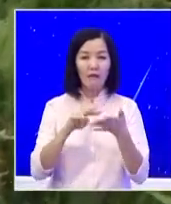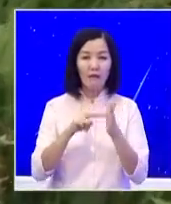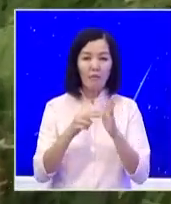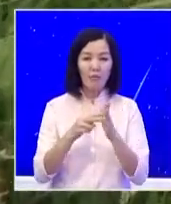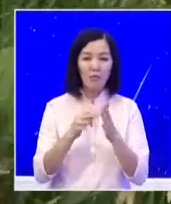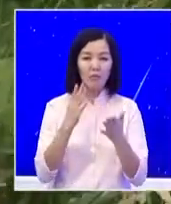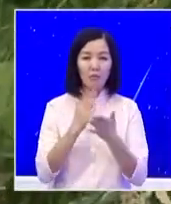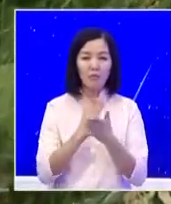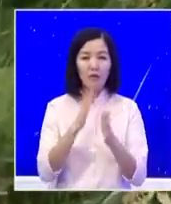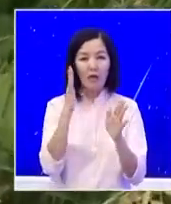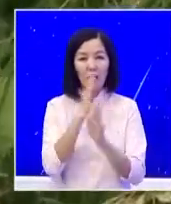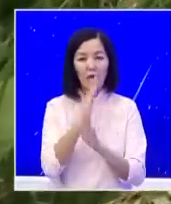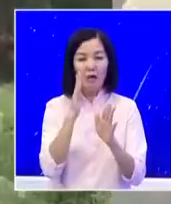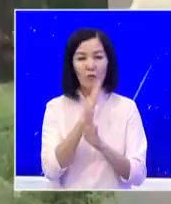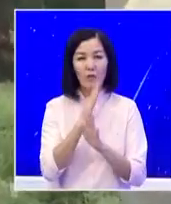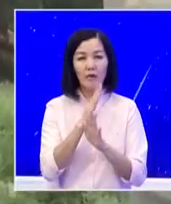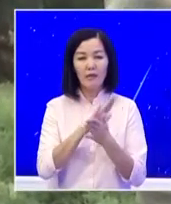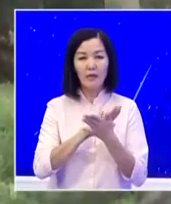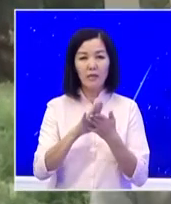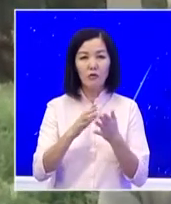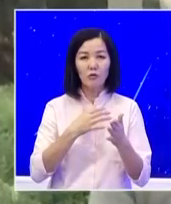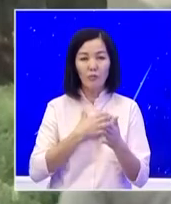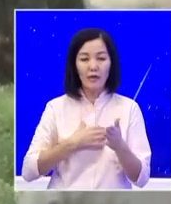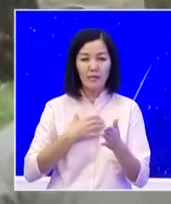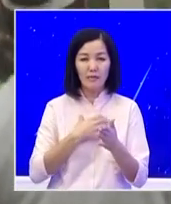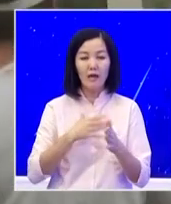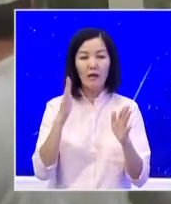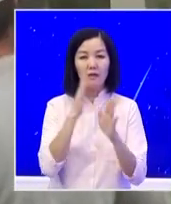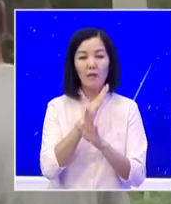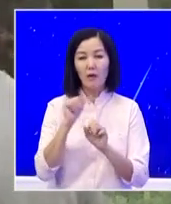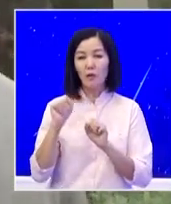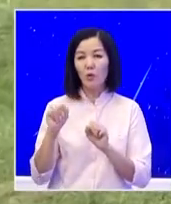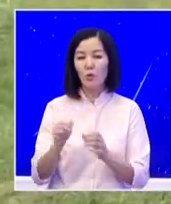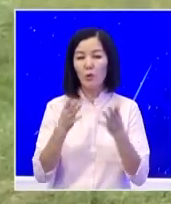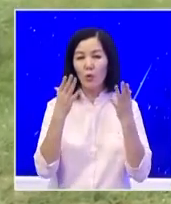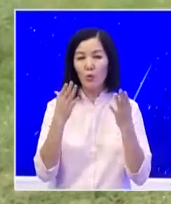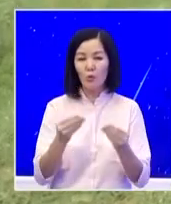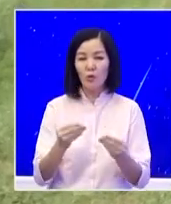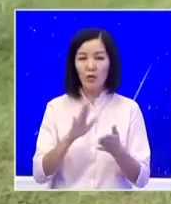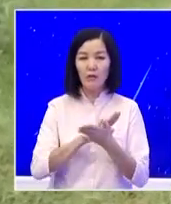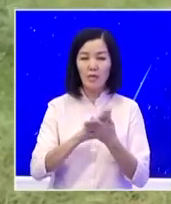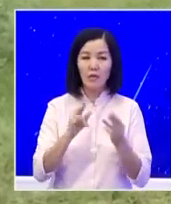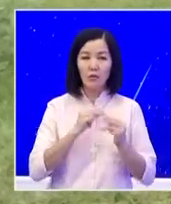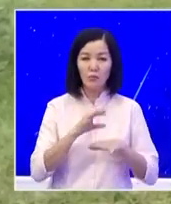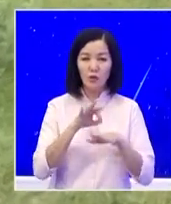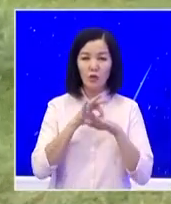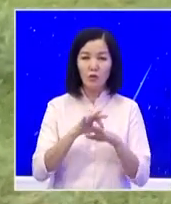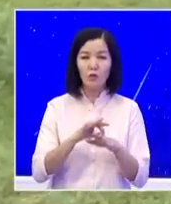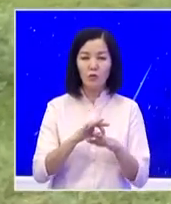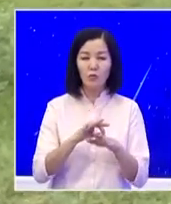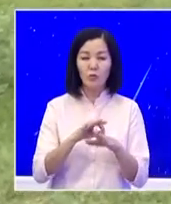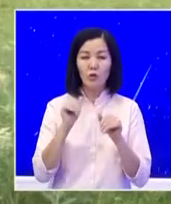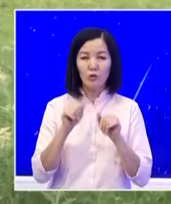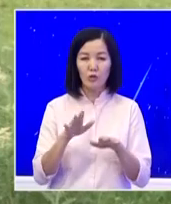Эко мамандар үшін табиғат тазалығы аса маңызды. Сондықтан олар қоршаған ортаны қорғау күнінде тазалық жұмыстарын жүргізуді жөн